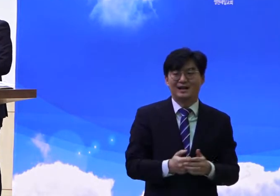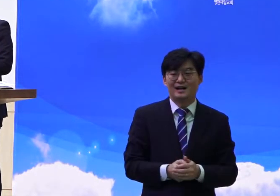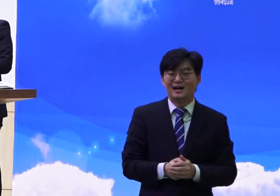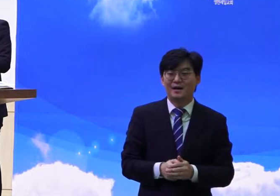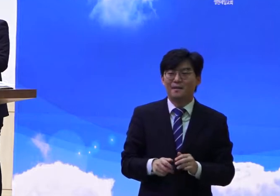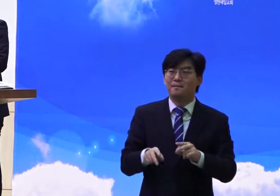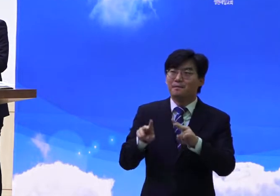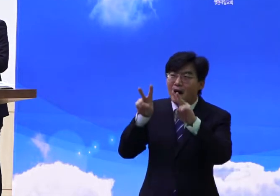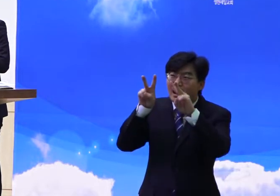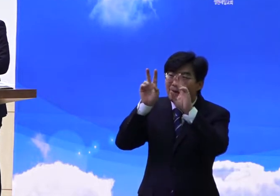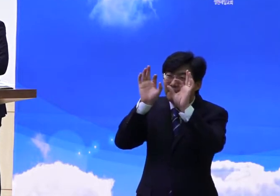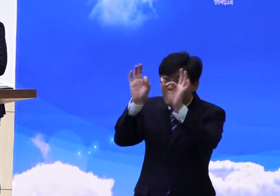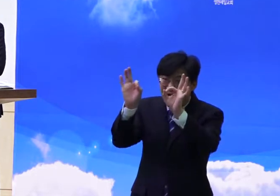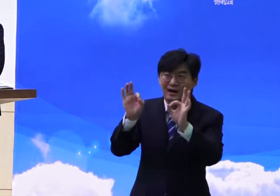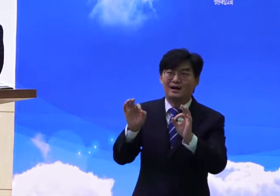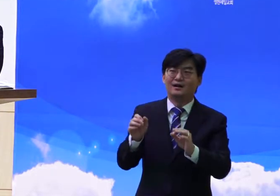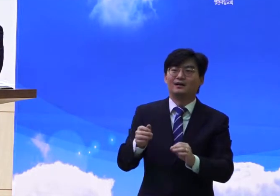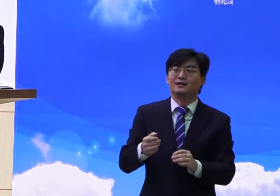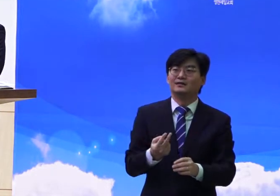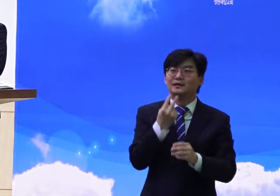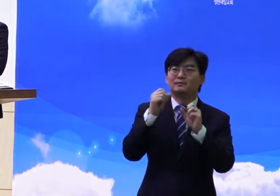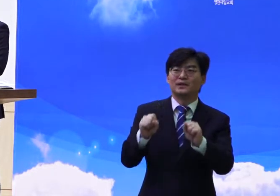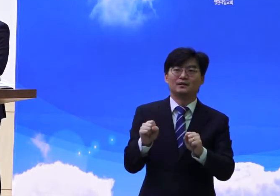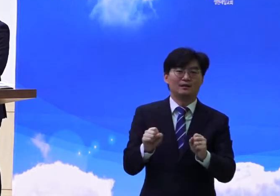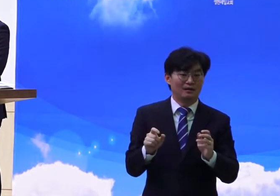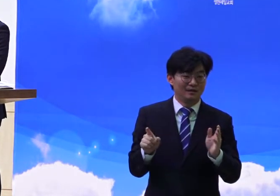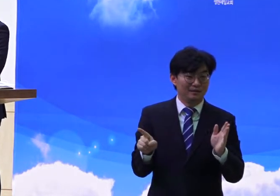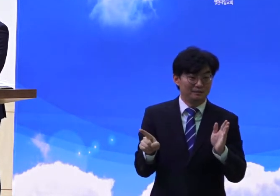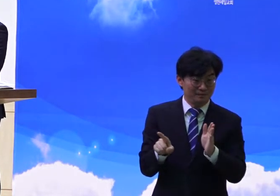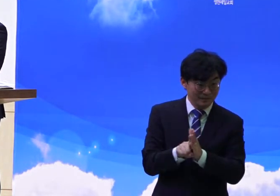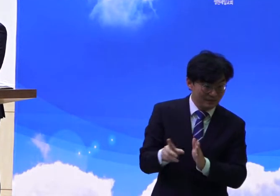살리라. 믿으면 살리라.